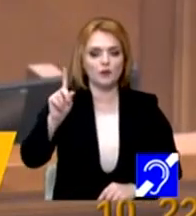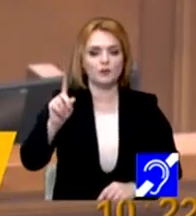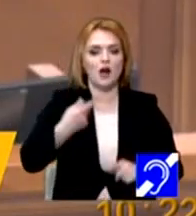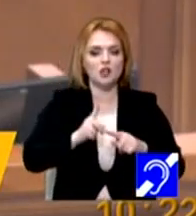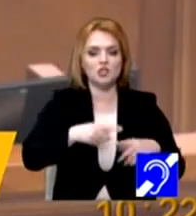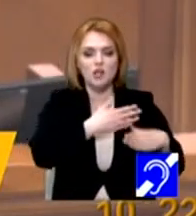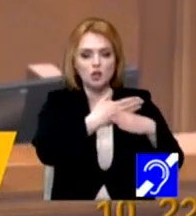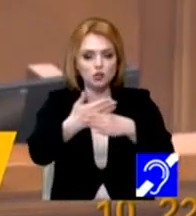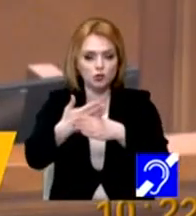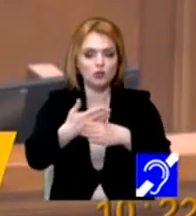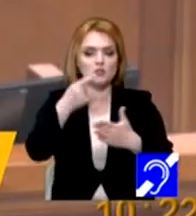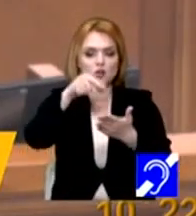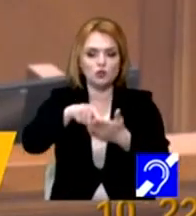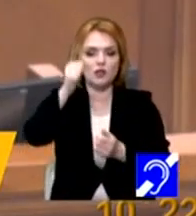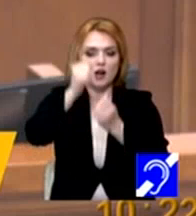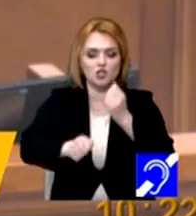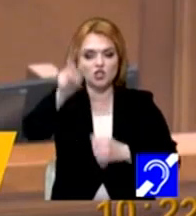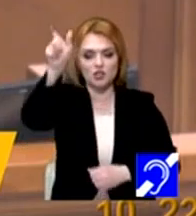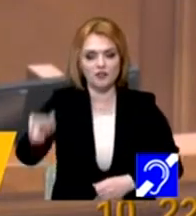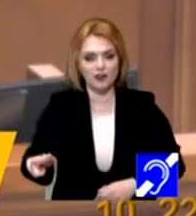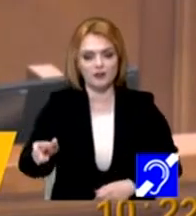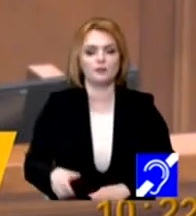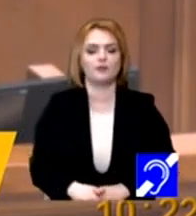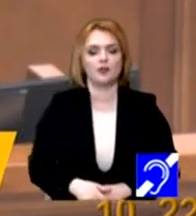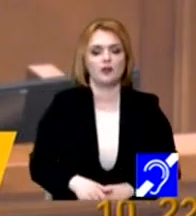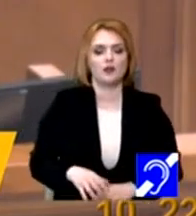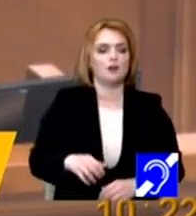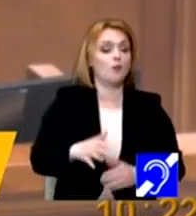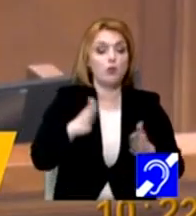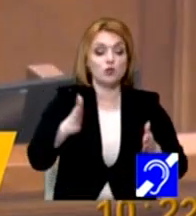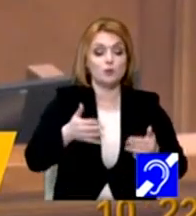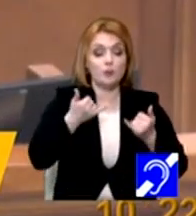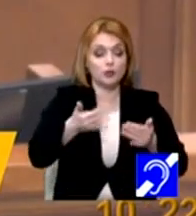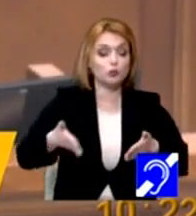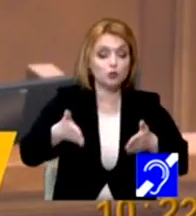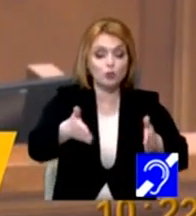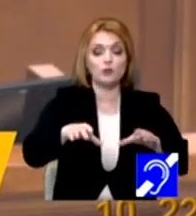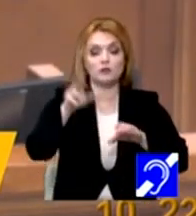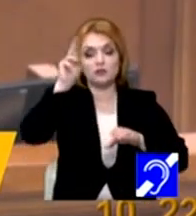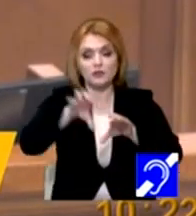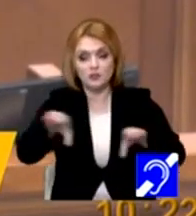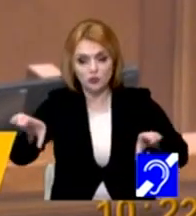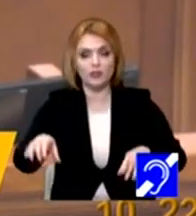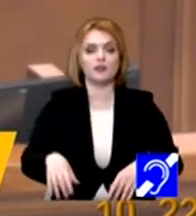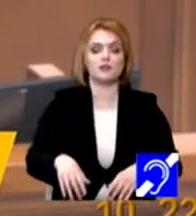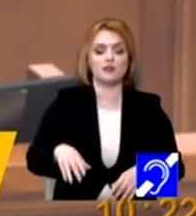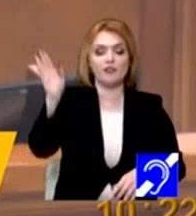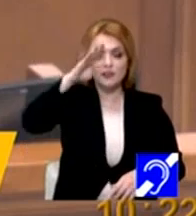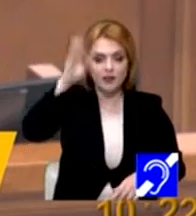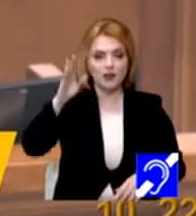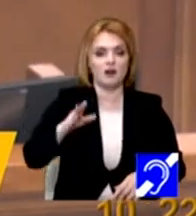asistență să ajungă la fiecare cetățean. Și în special pentru drumuri, apeducte, canalizare, iluminat stradal, echipamente